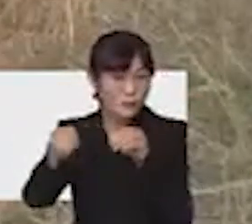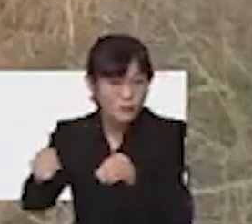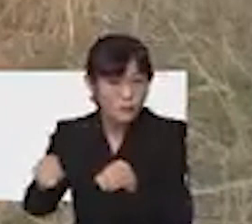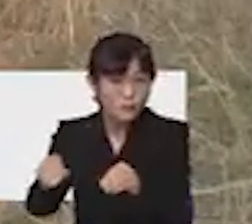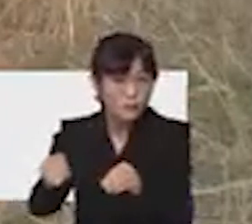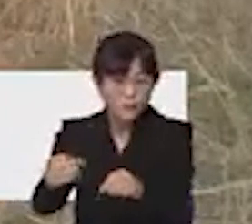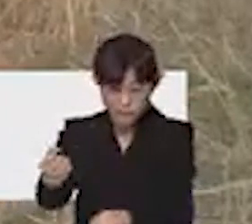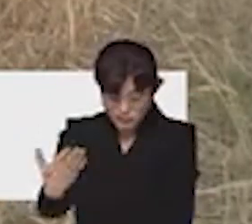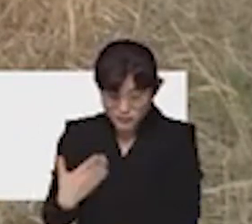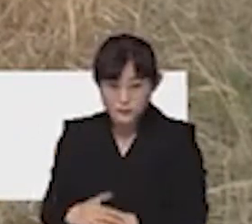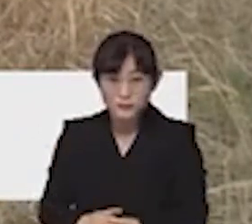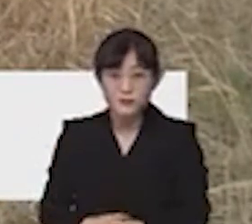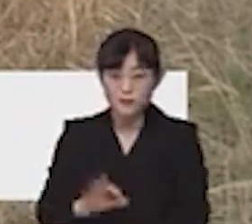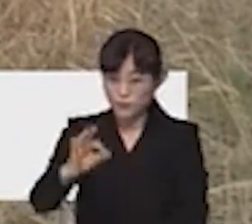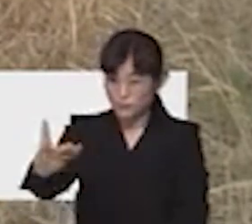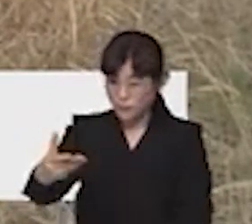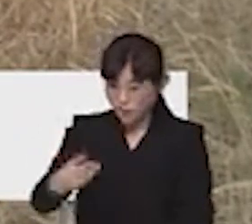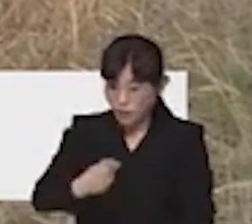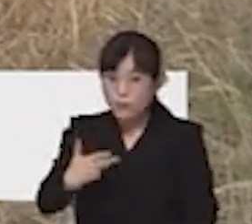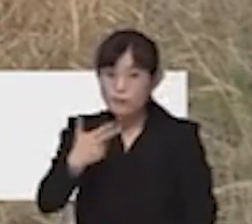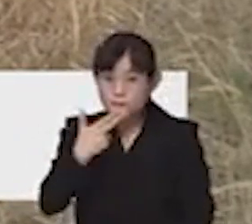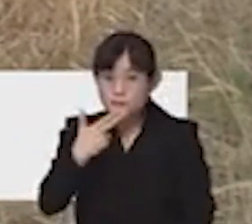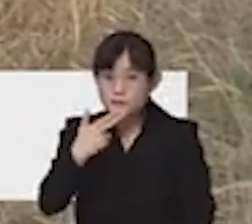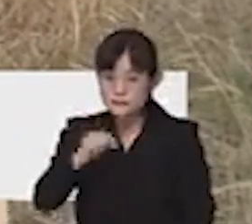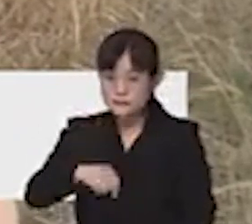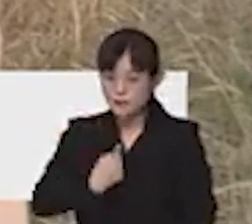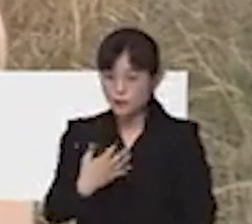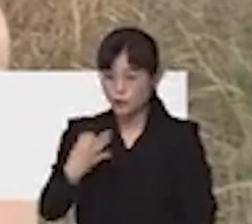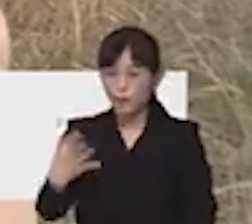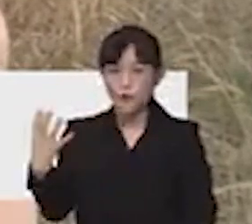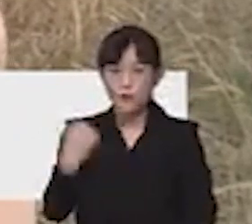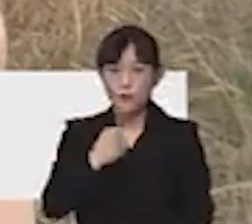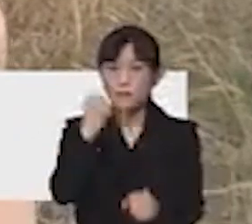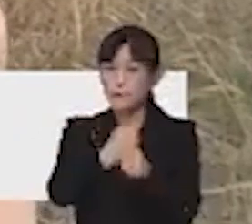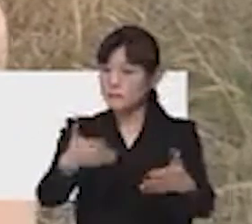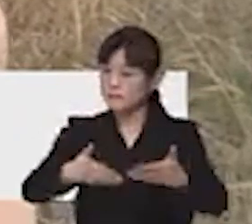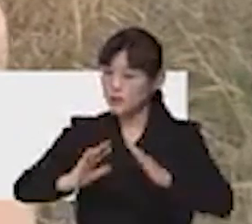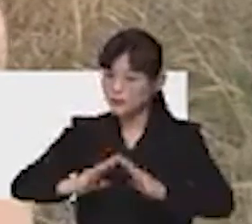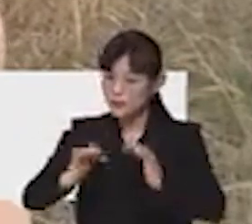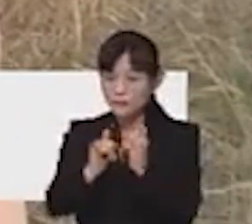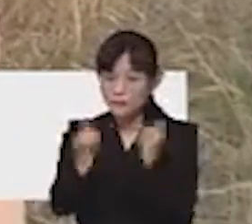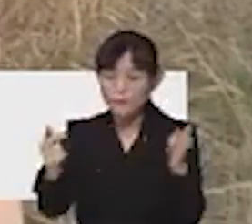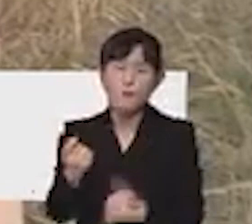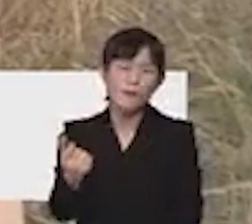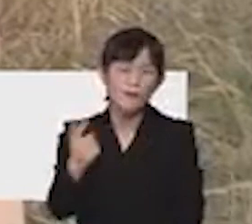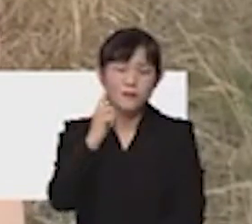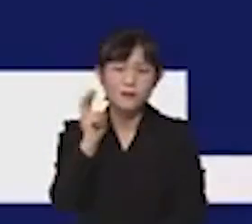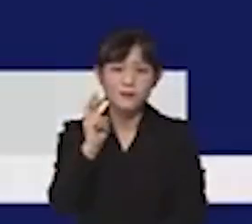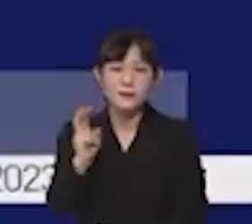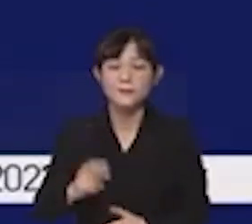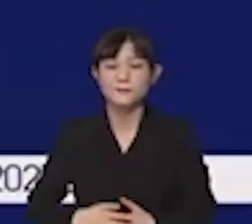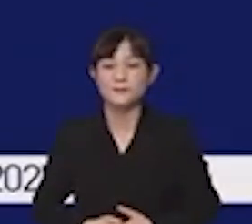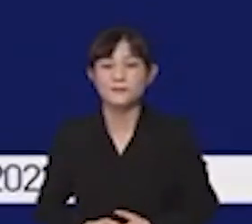안 내고 이걸 자기 자본 100% 해가지고 한 사람들이 과연 몇이나 있을까요?